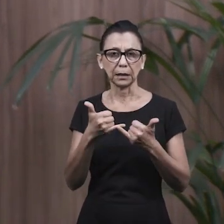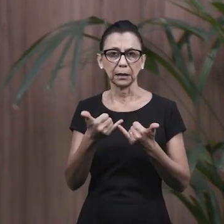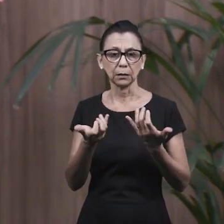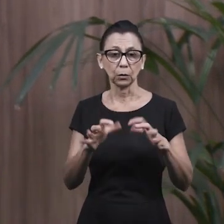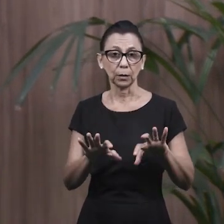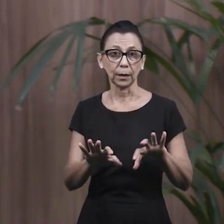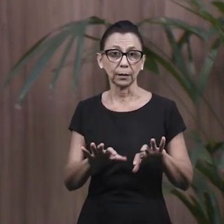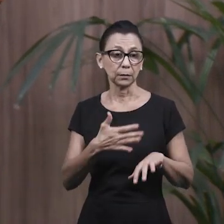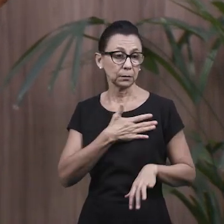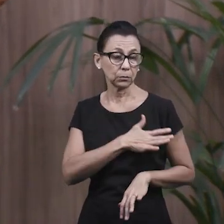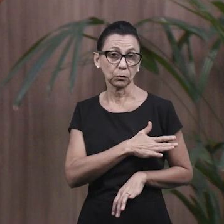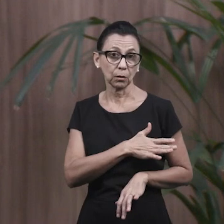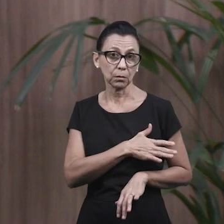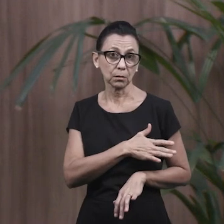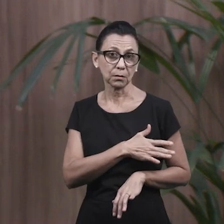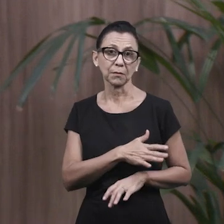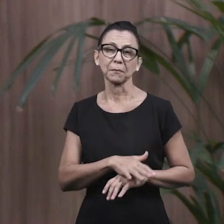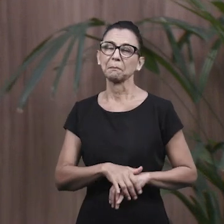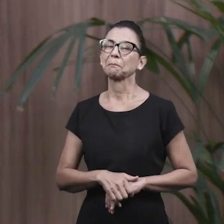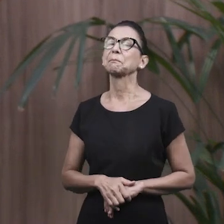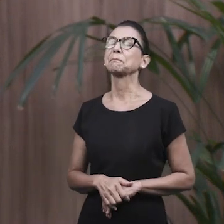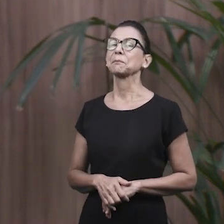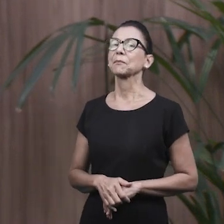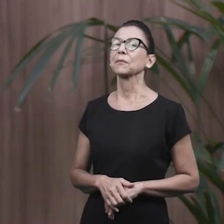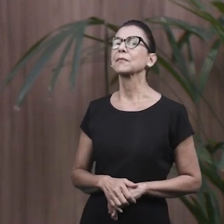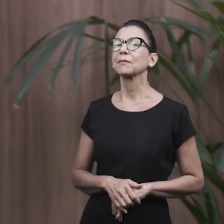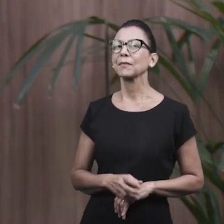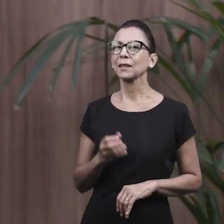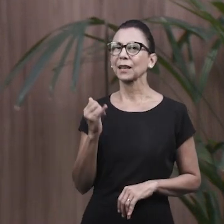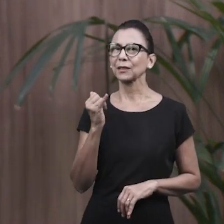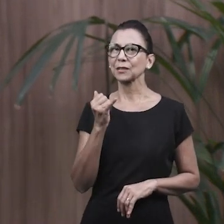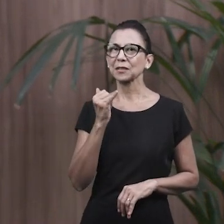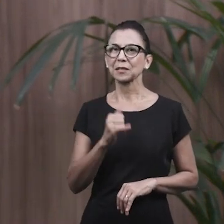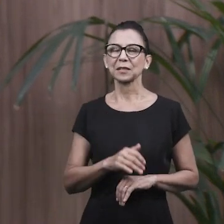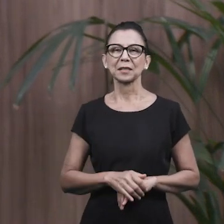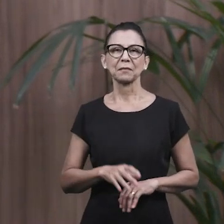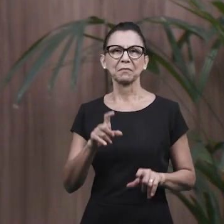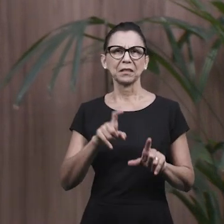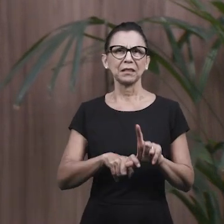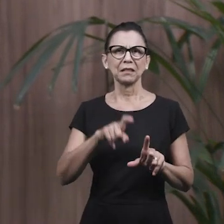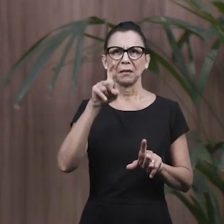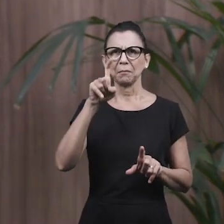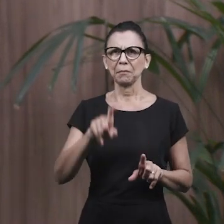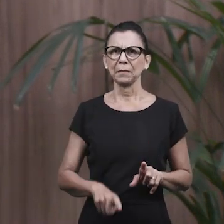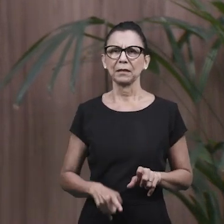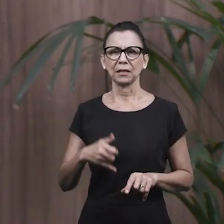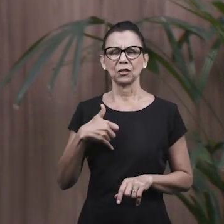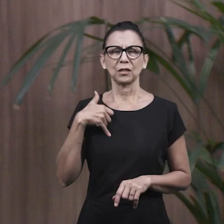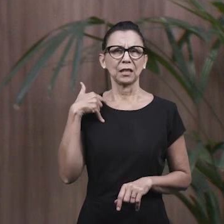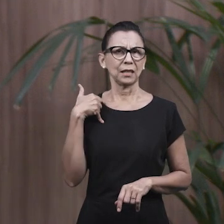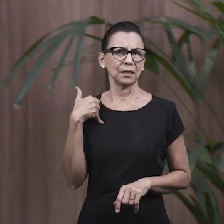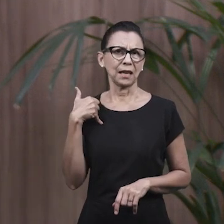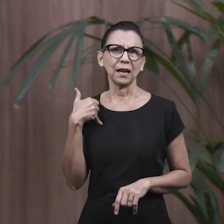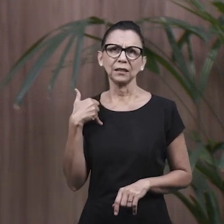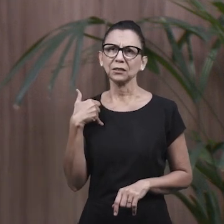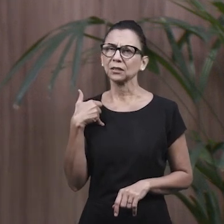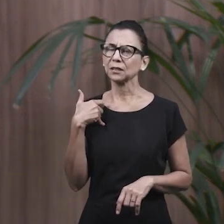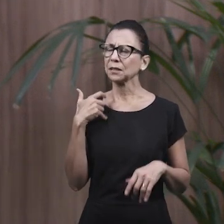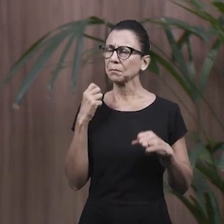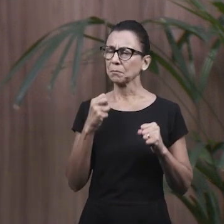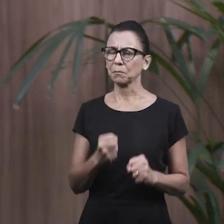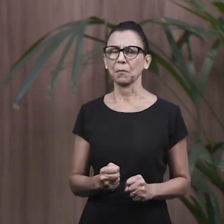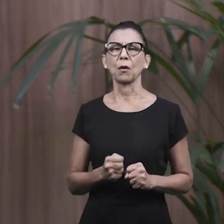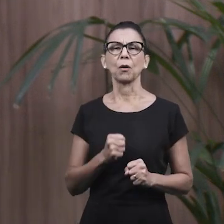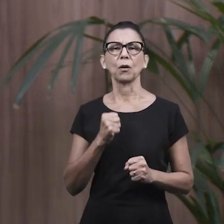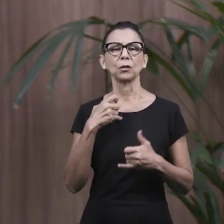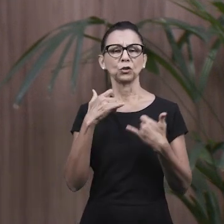pas. Nous voulons dire que pour nous, indépendamment de l'âge, le temps de jeu n'est pas passé. Il peut contribuer pour